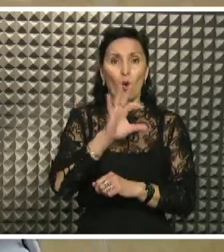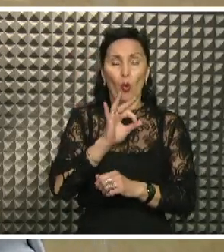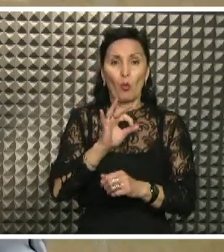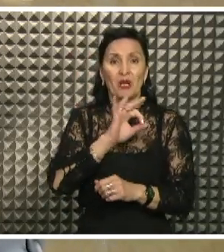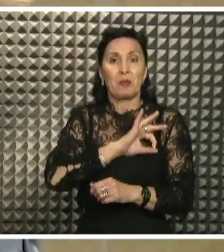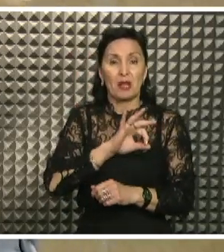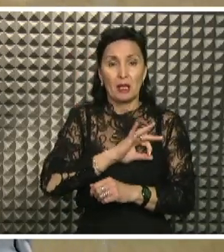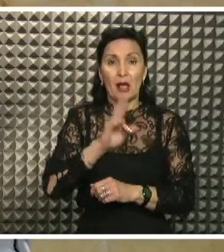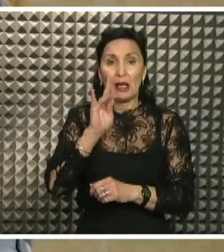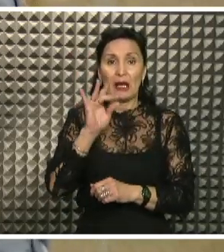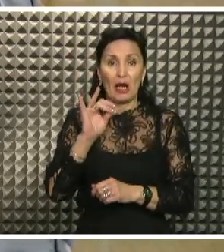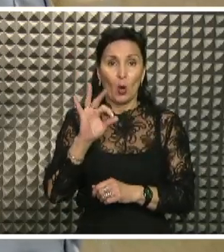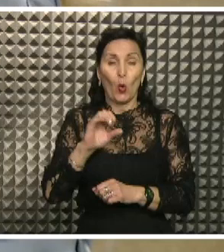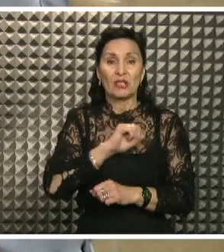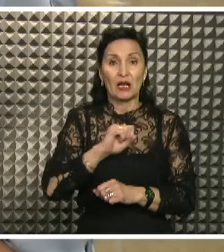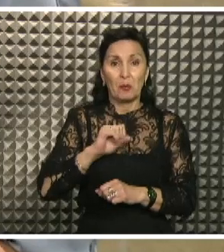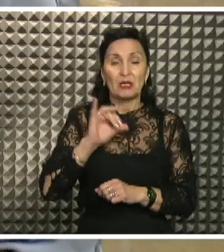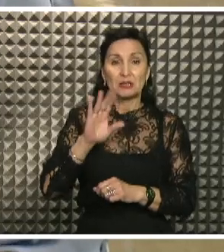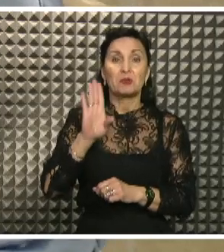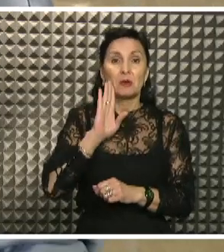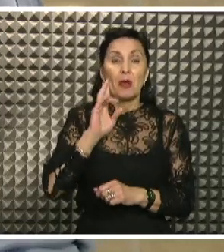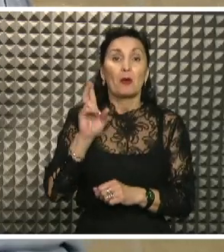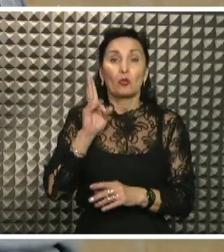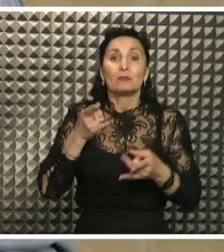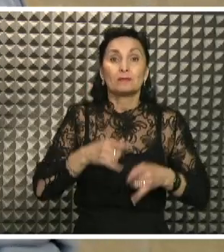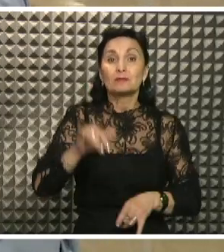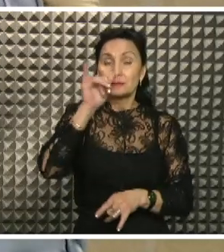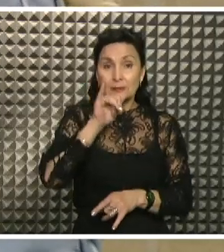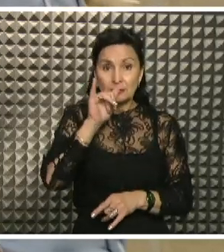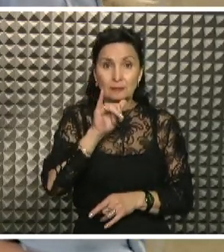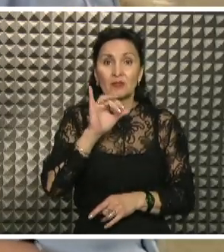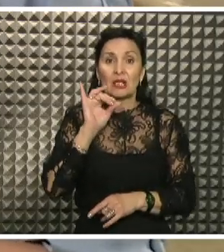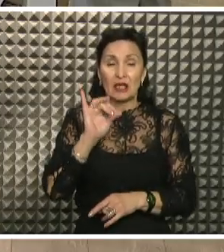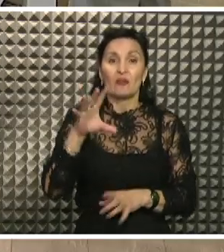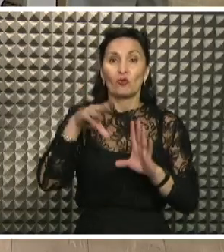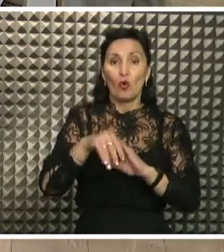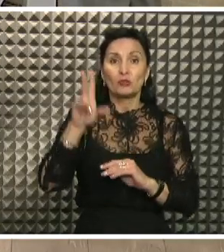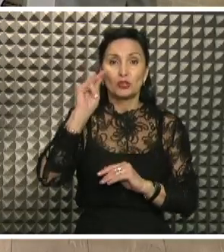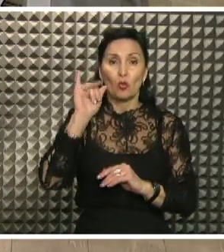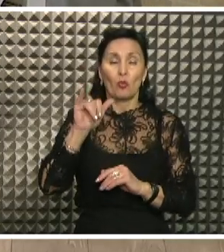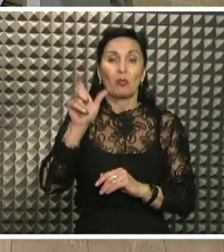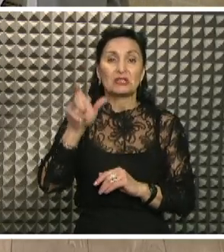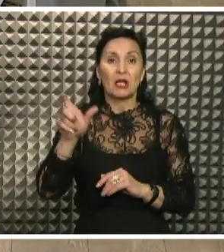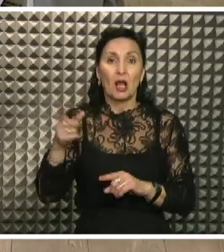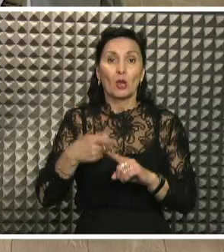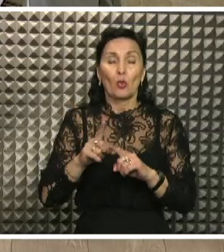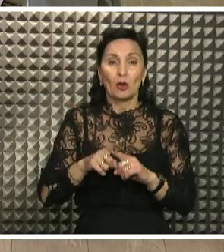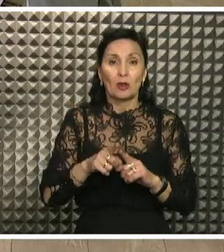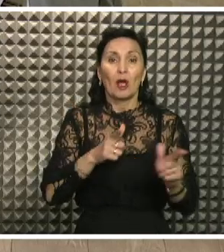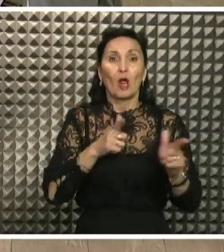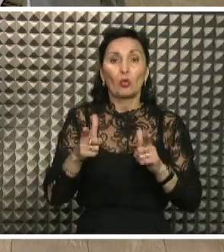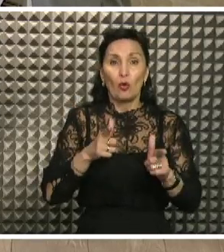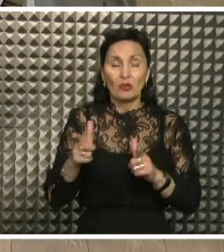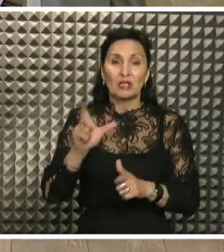применении криотерапии у пациенток с бесплодием неясного генеза, и в том числе у пациента, который готовится к